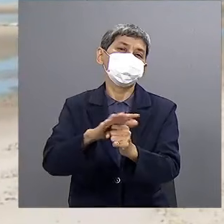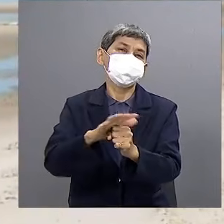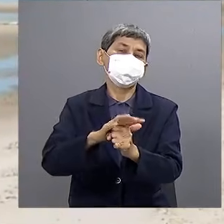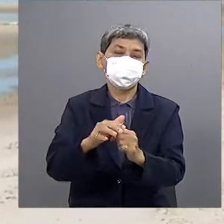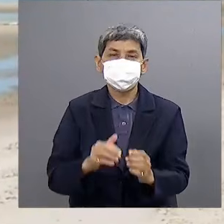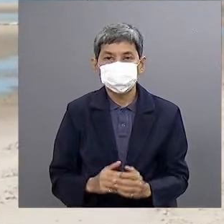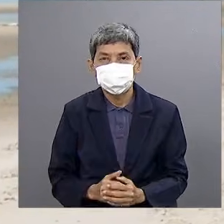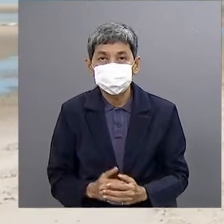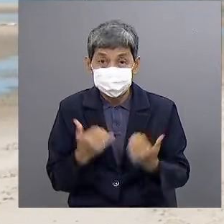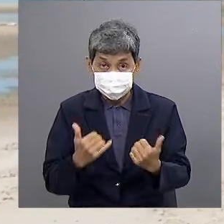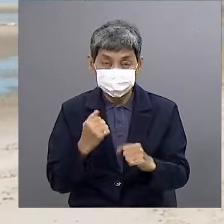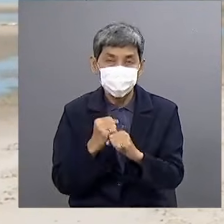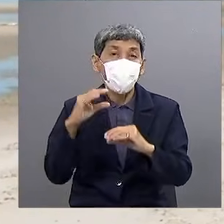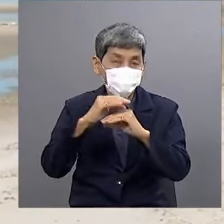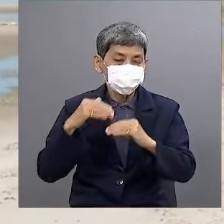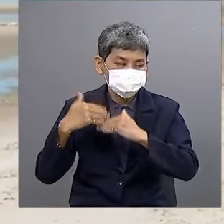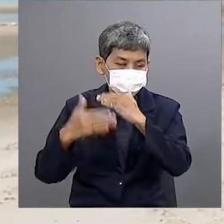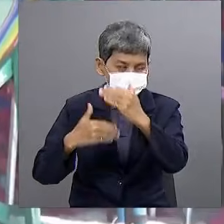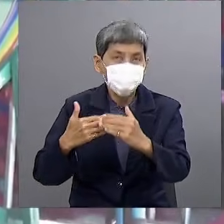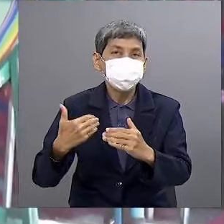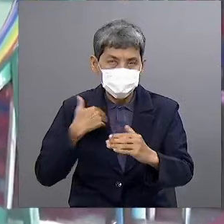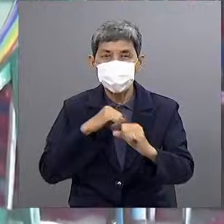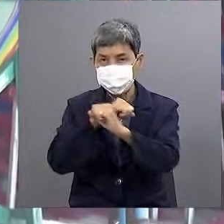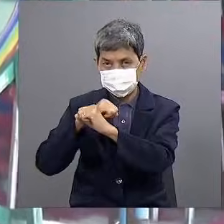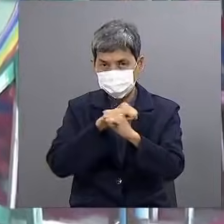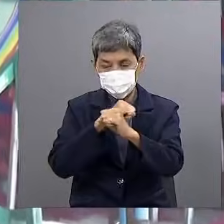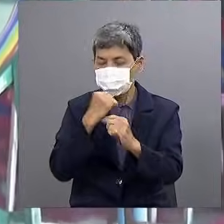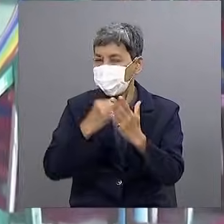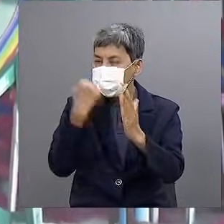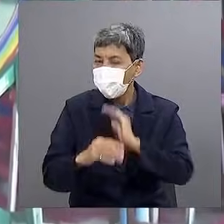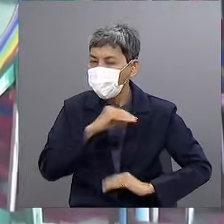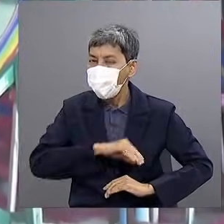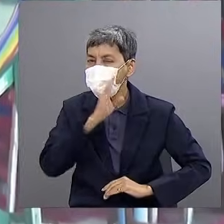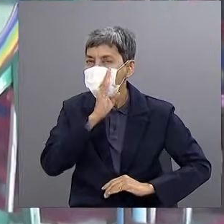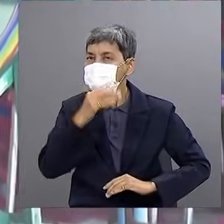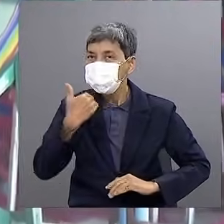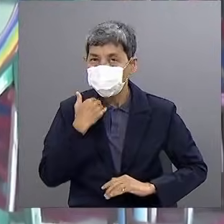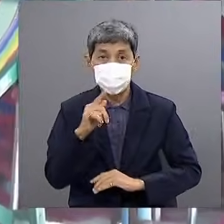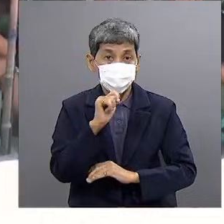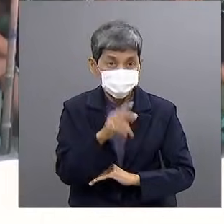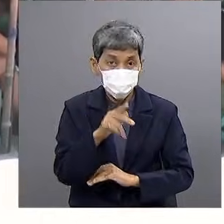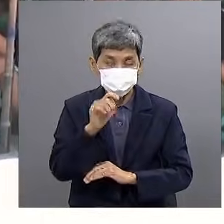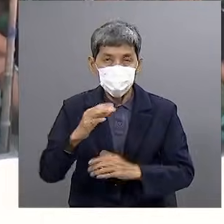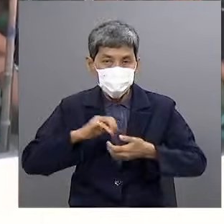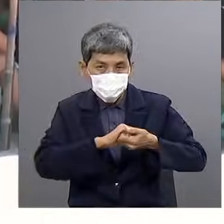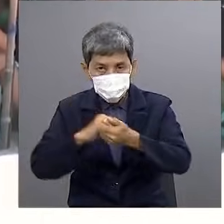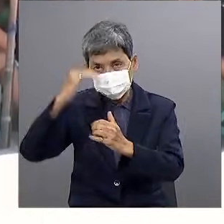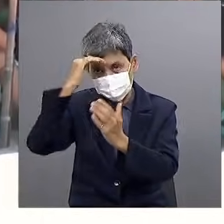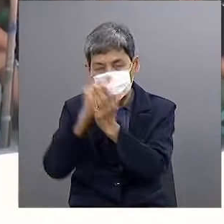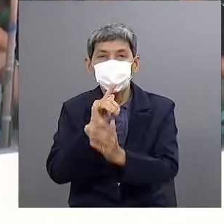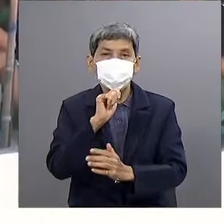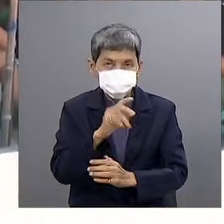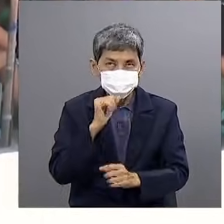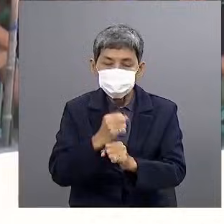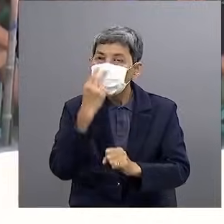การเดินหน้าโครงการค่ะมีเรื่องมาตรการป้องกันการทุจริตด้วยนะคะโดยการท่องเที่ยวแห่งประเทศไทยก็จะร่วมกับตำรวจท่องเที่ยวออกสุ่มตรวจตามโรงแรม